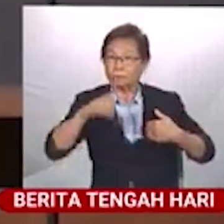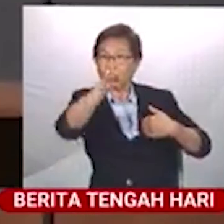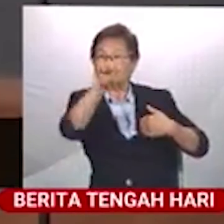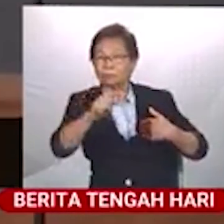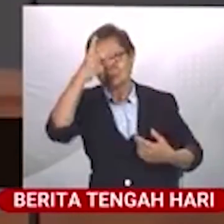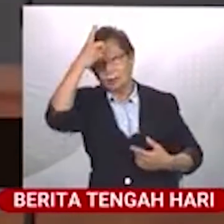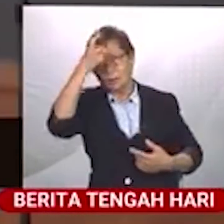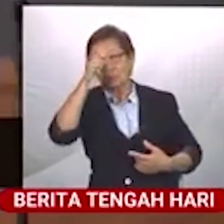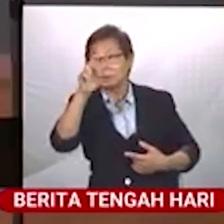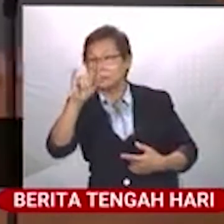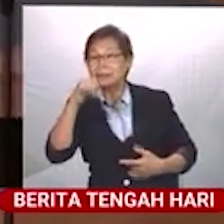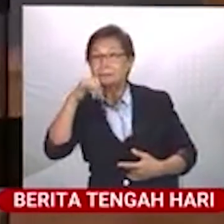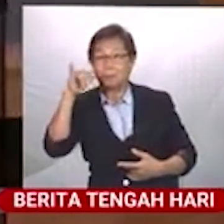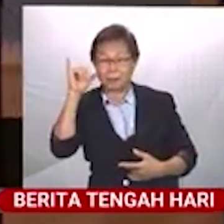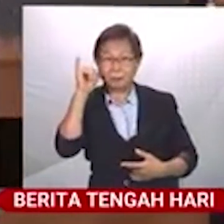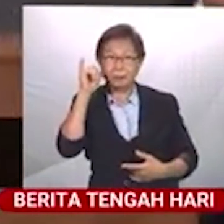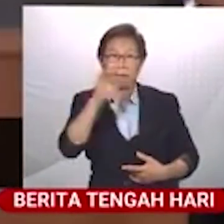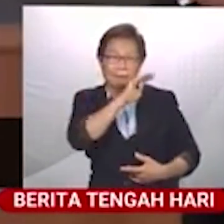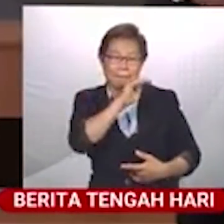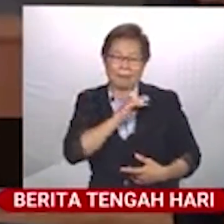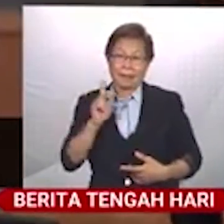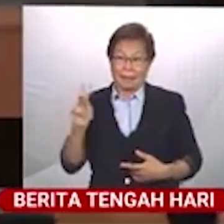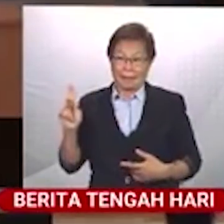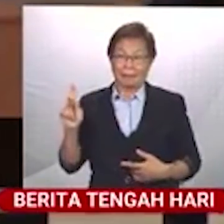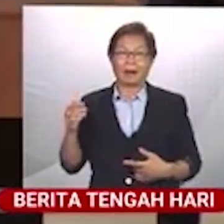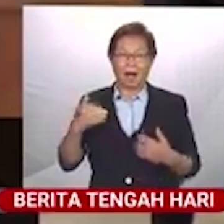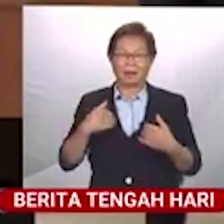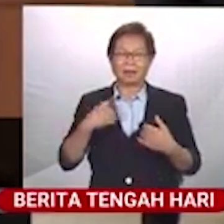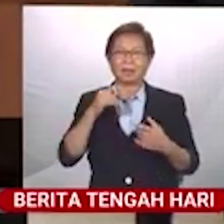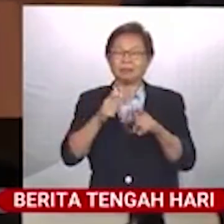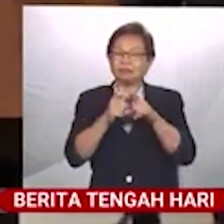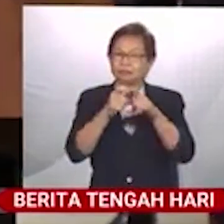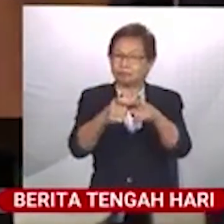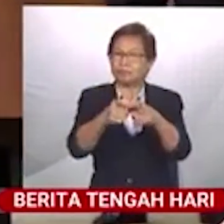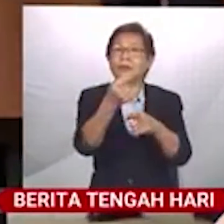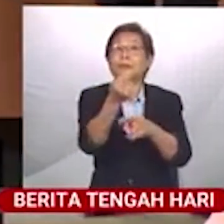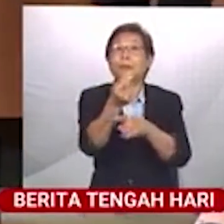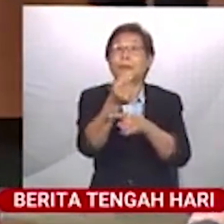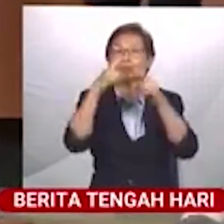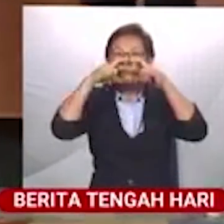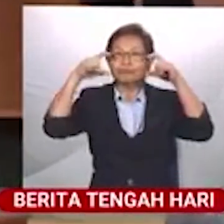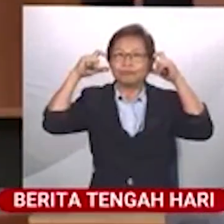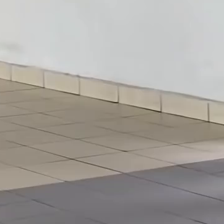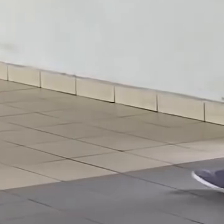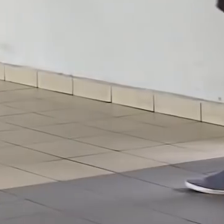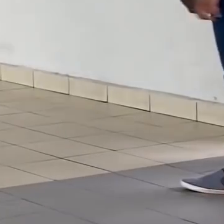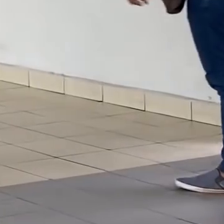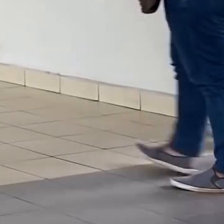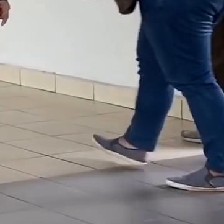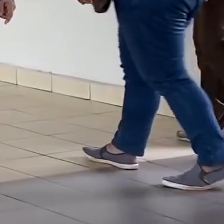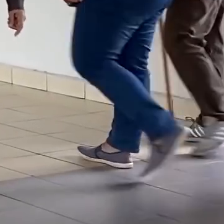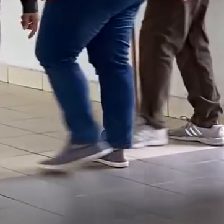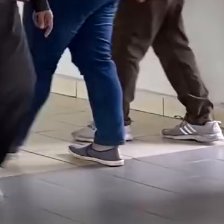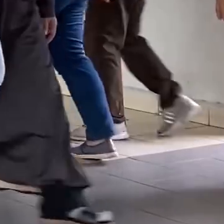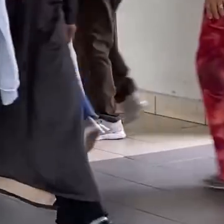Tun Sri, semalam Menteri Kanan ada sebut mengenai harga topeng muka akan dibincangkan juga dalam mesyuarat hari